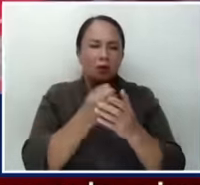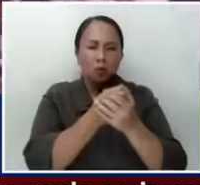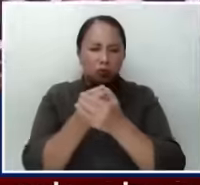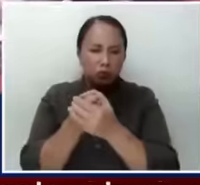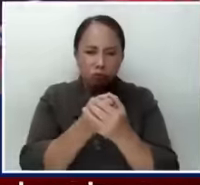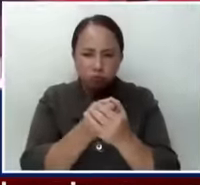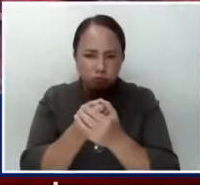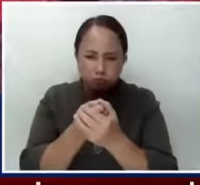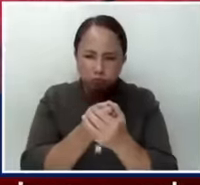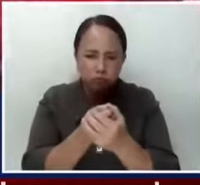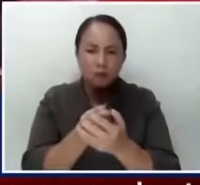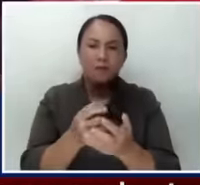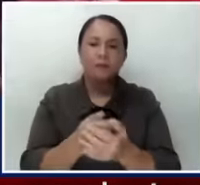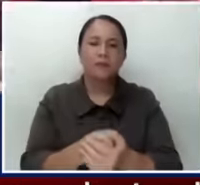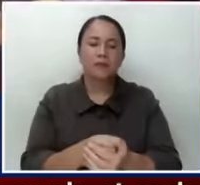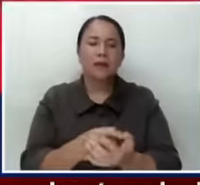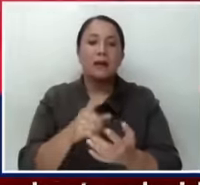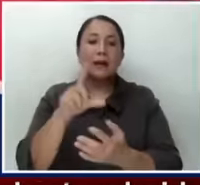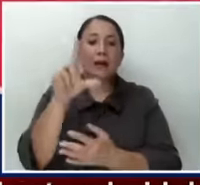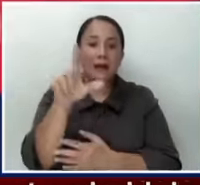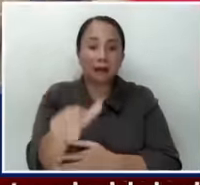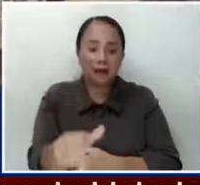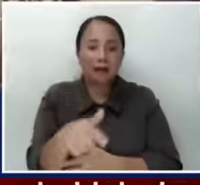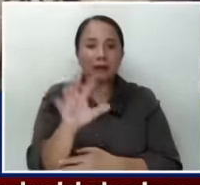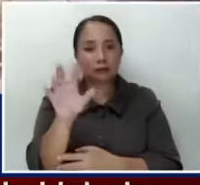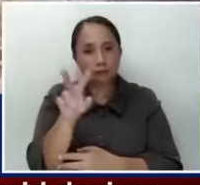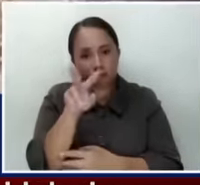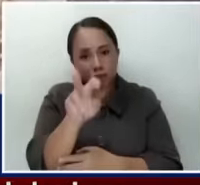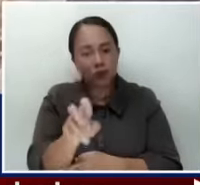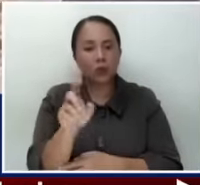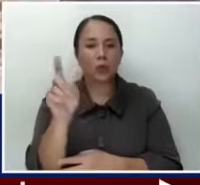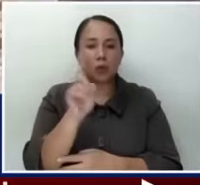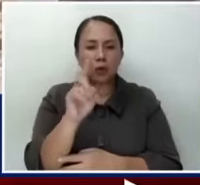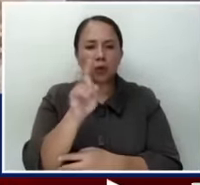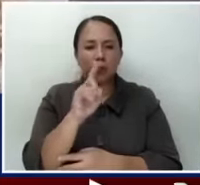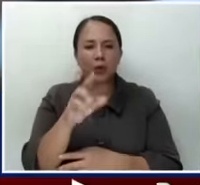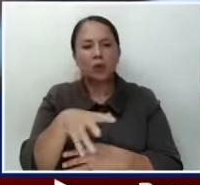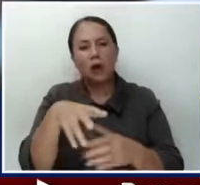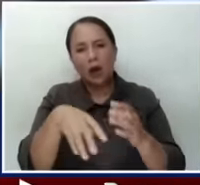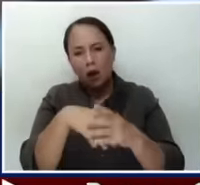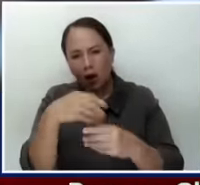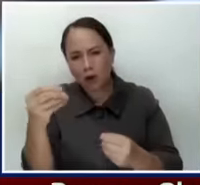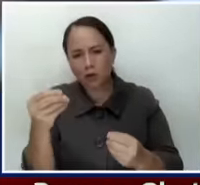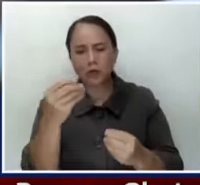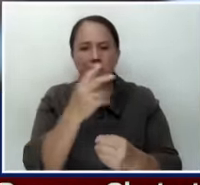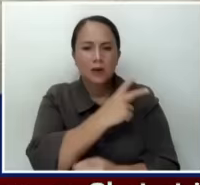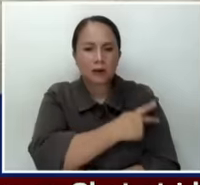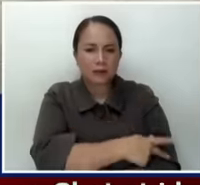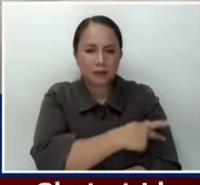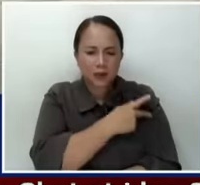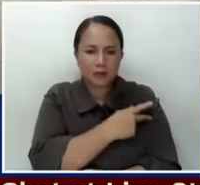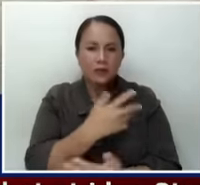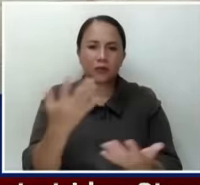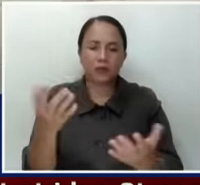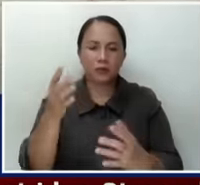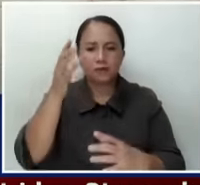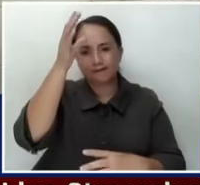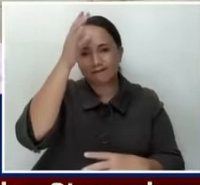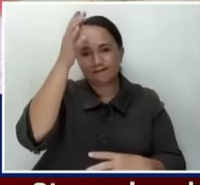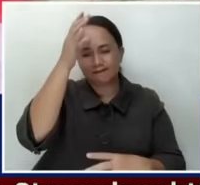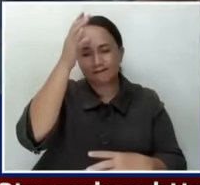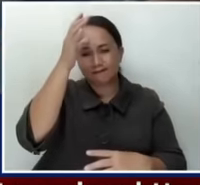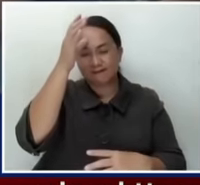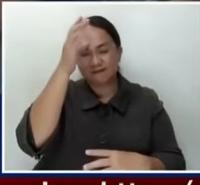apoy. At maya-maya pa ay nakita na rin natin na nagsisilabasan na yung mga pasyente mula sa cancer ward na nasa